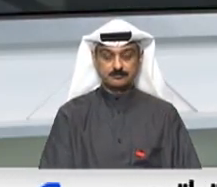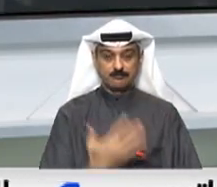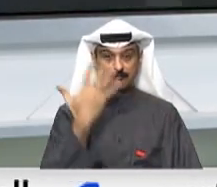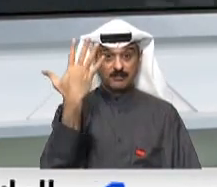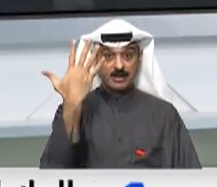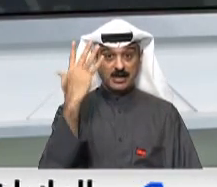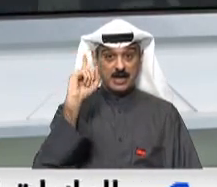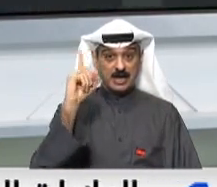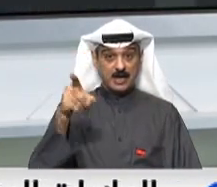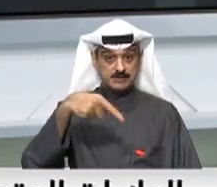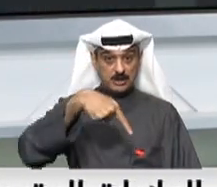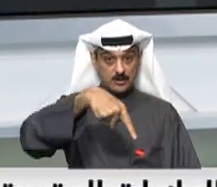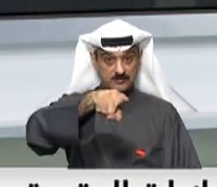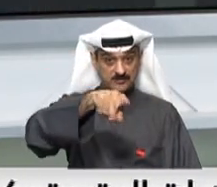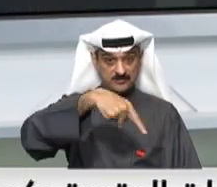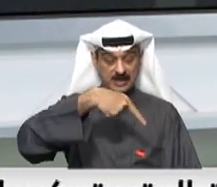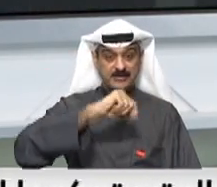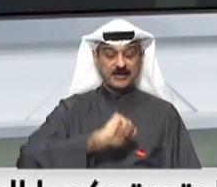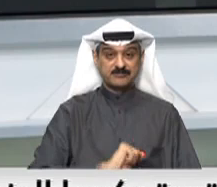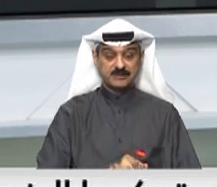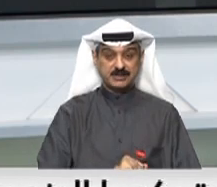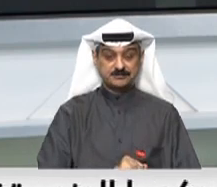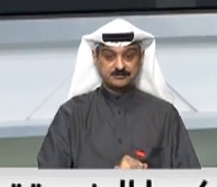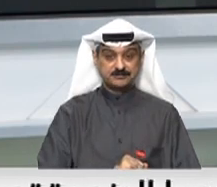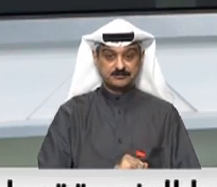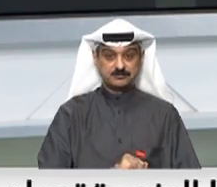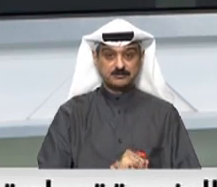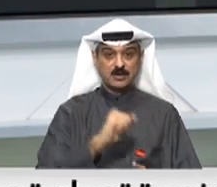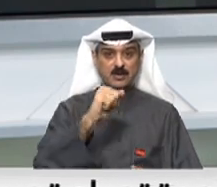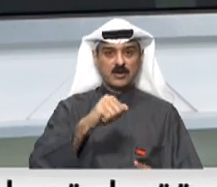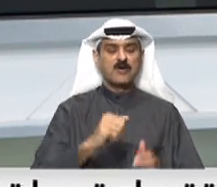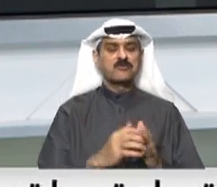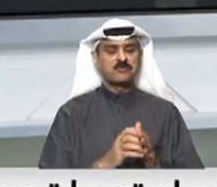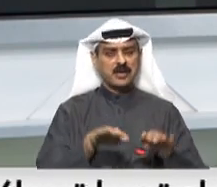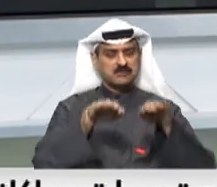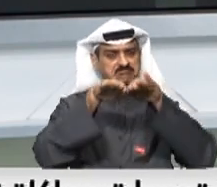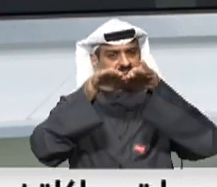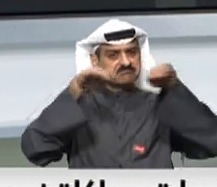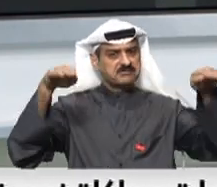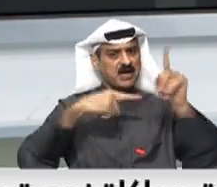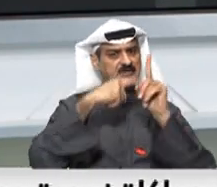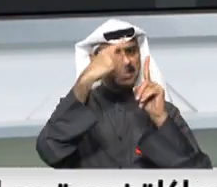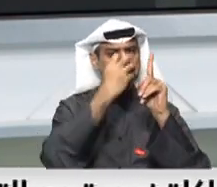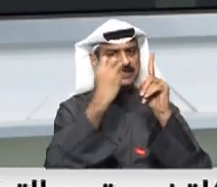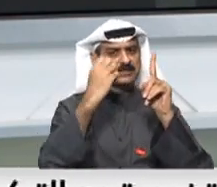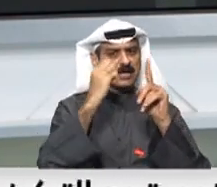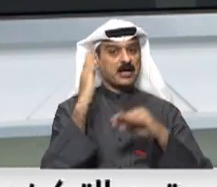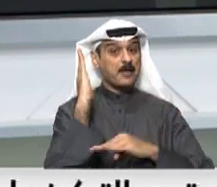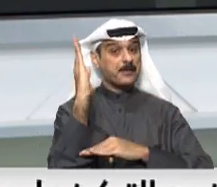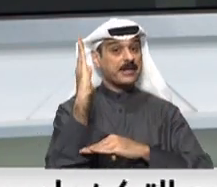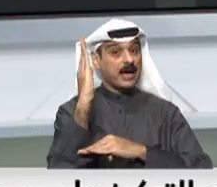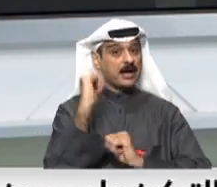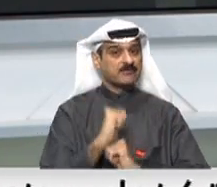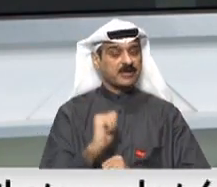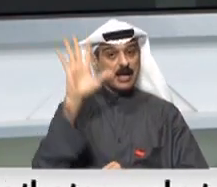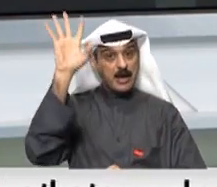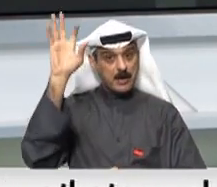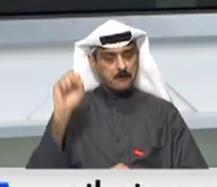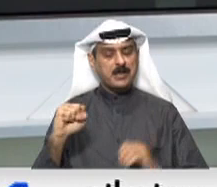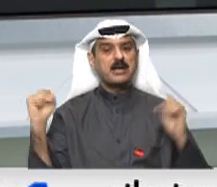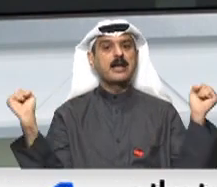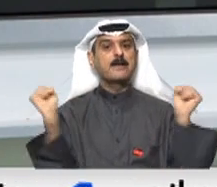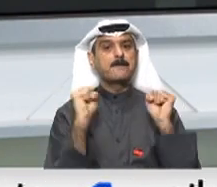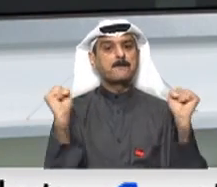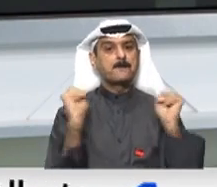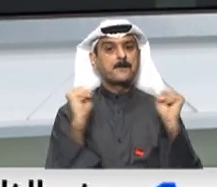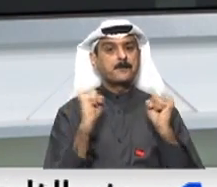المتوقع في مدينه الكويت خلال خمسه ايام الغاب ان شاء الله اجواء ندافع خلال فتره النهار ولكن لا تزال بارده خلال الفترات الليل